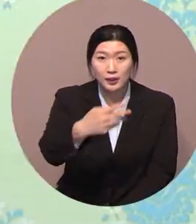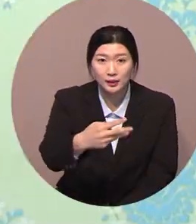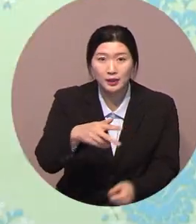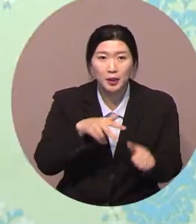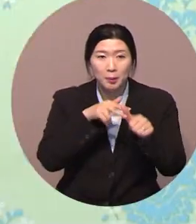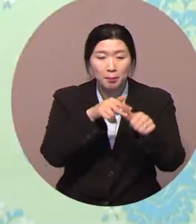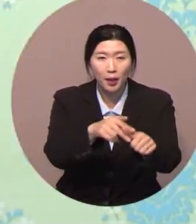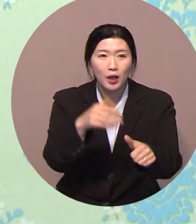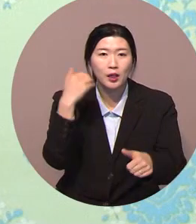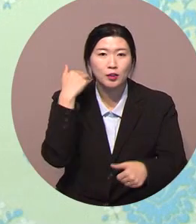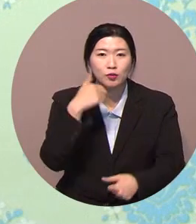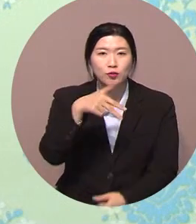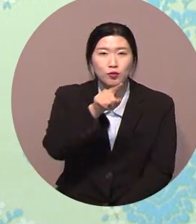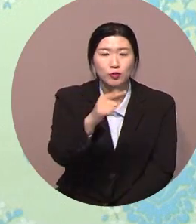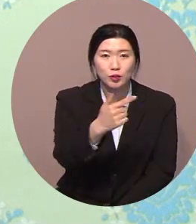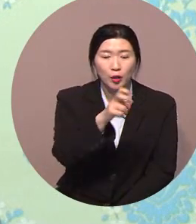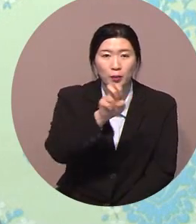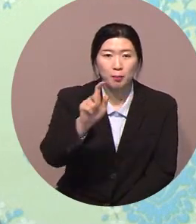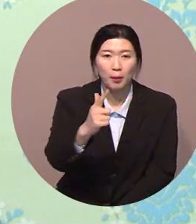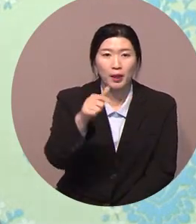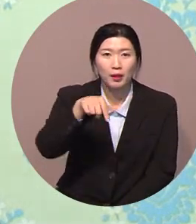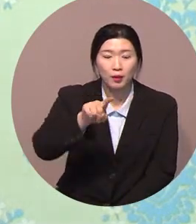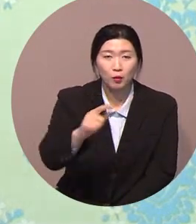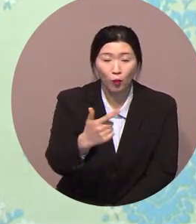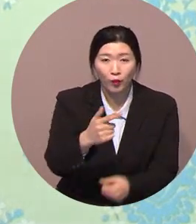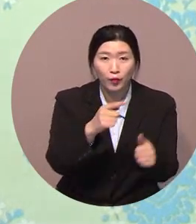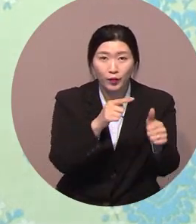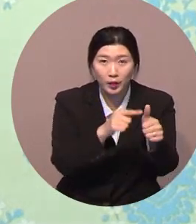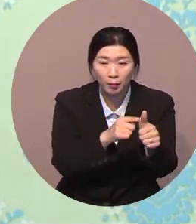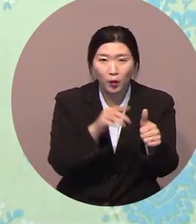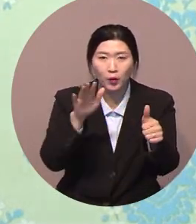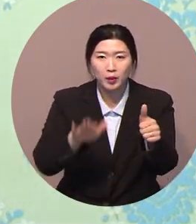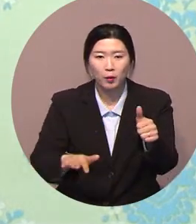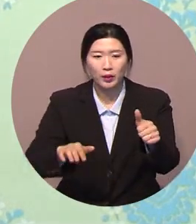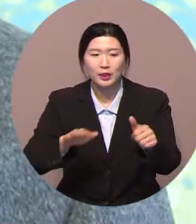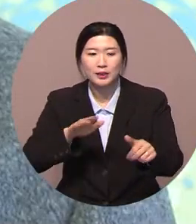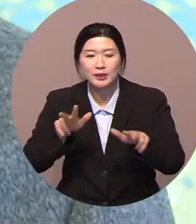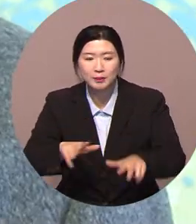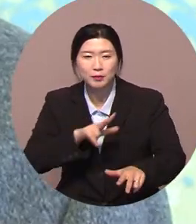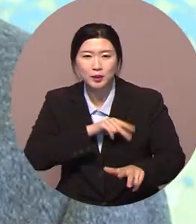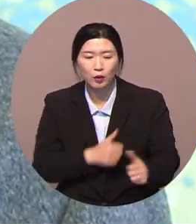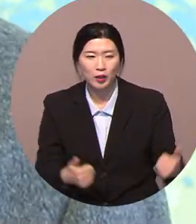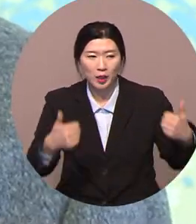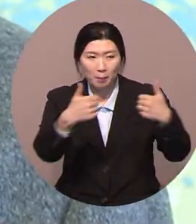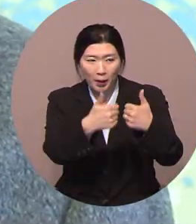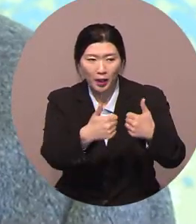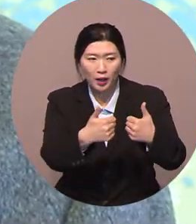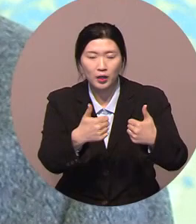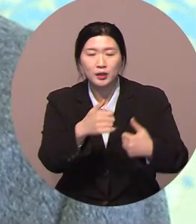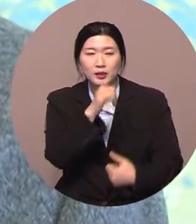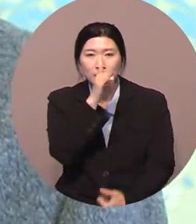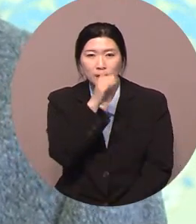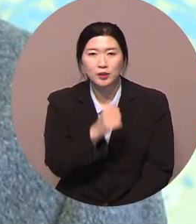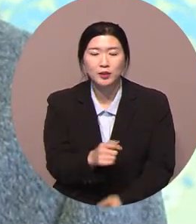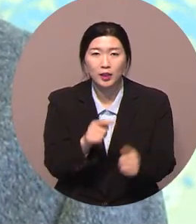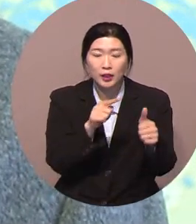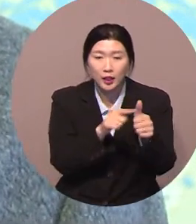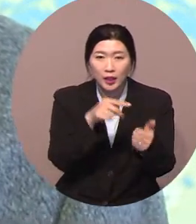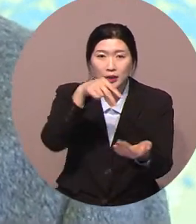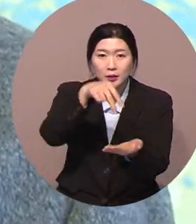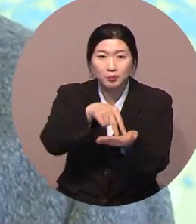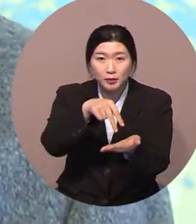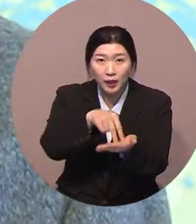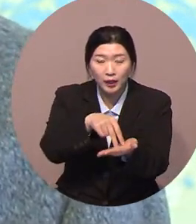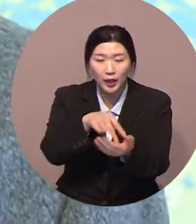취임한 전만권 전 천안시 부시장은 현 강운식 의원과 맞대결이 쳐졌는데 전부 시장은